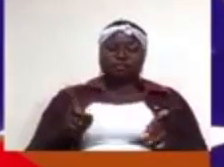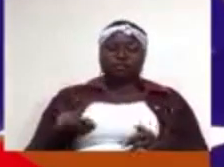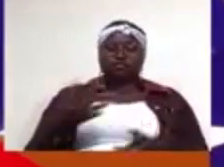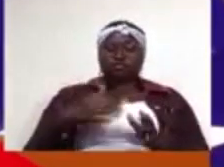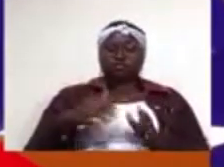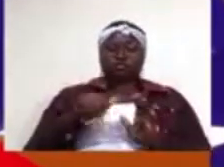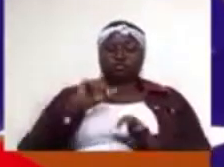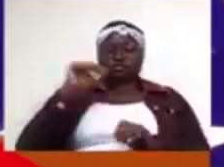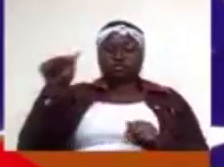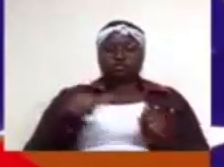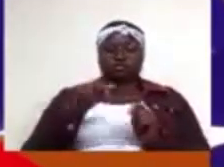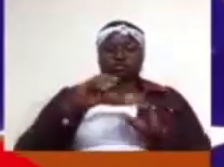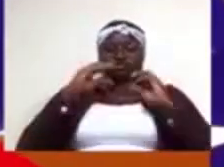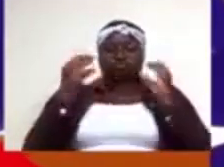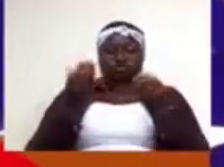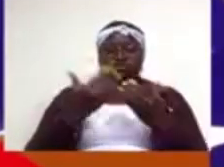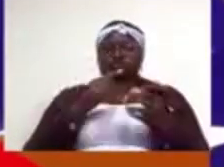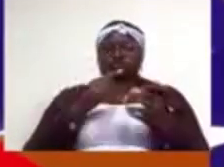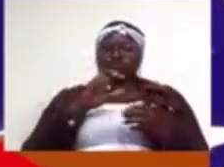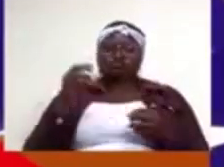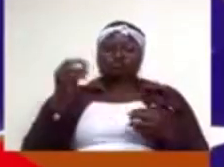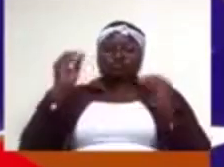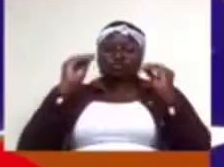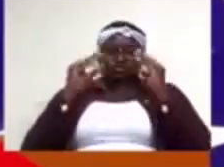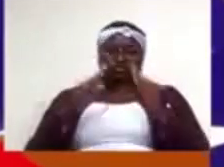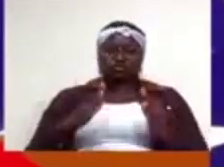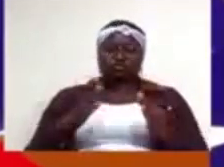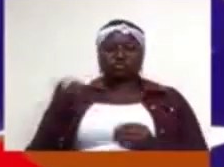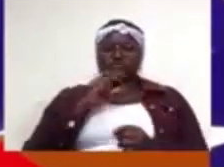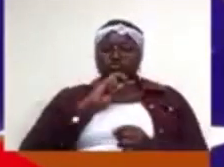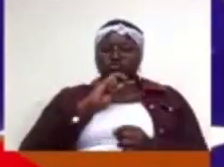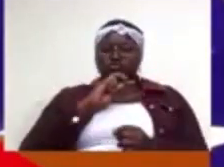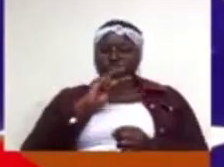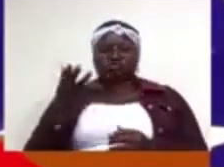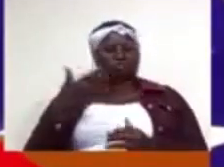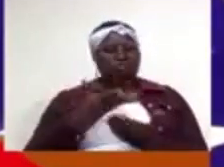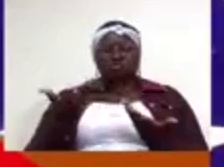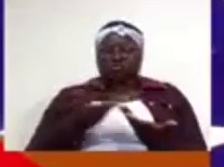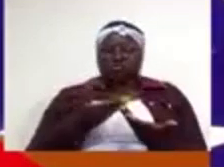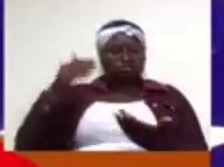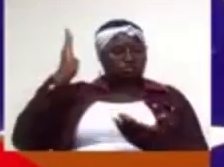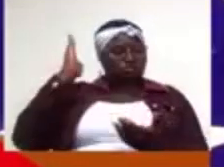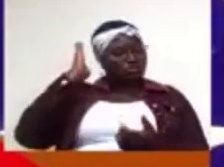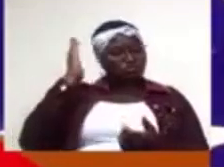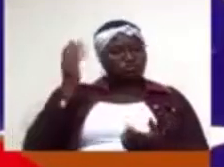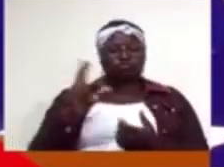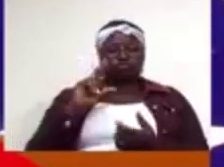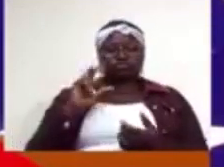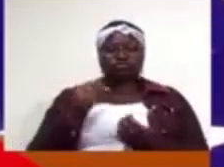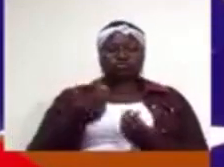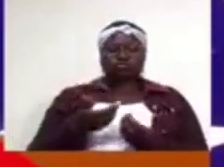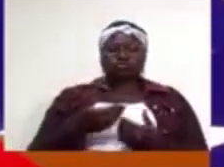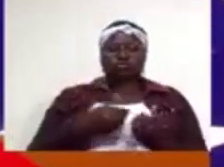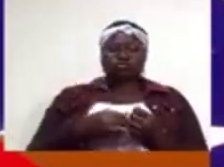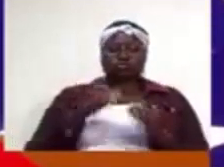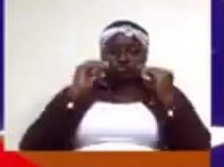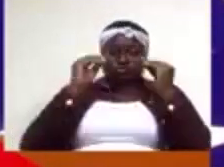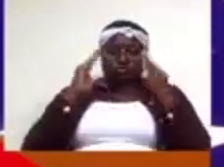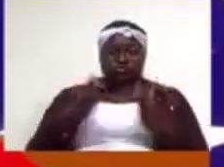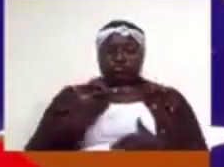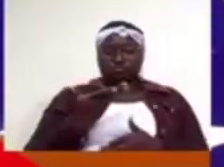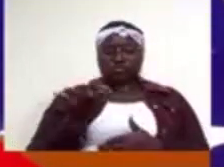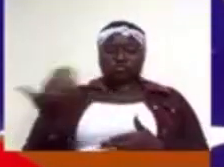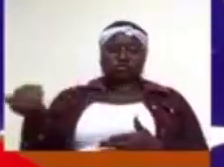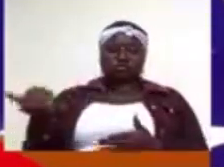totire very keen. Mm. Unfortunately, totikora huo towe gana tofudi zetio